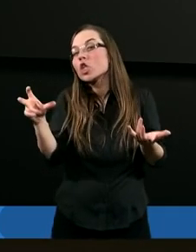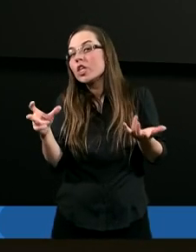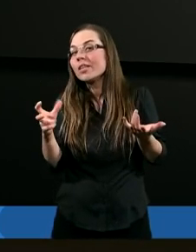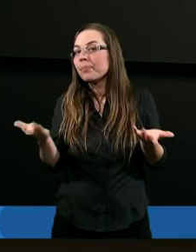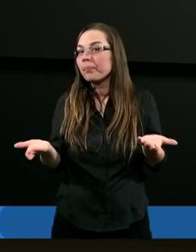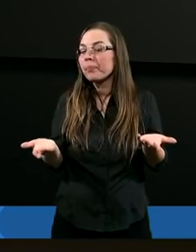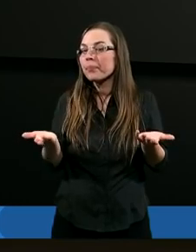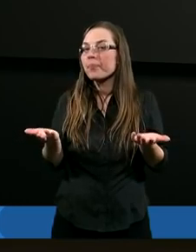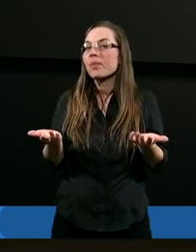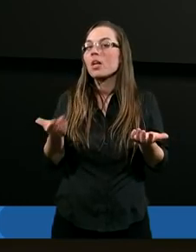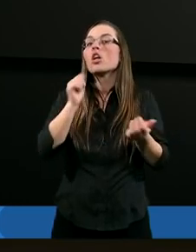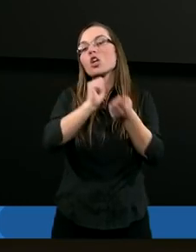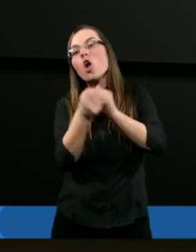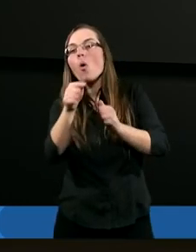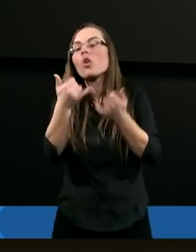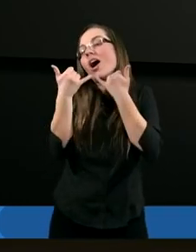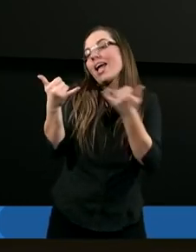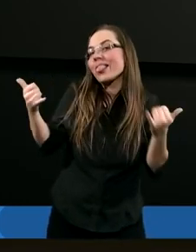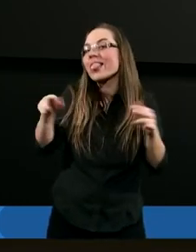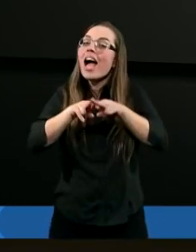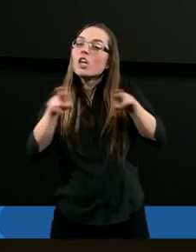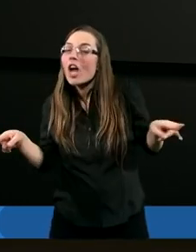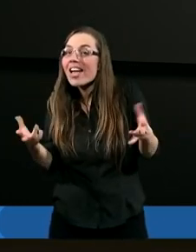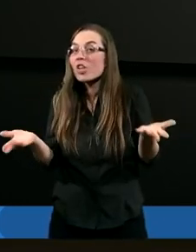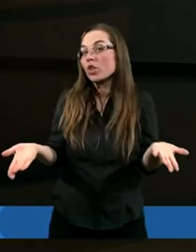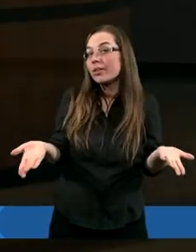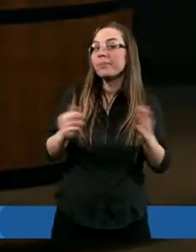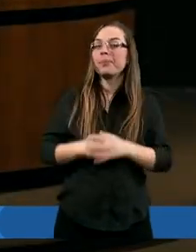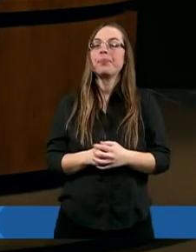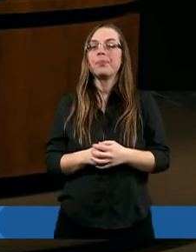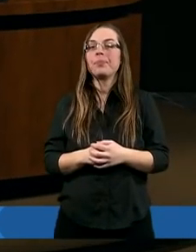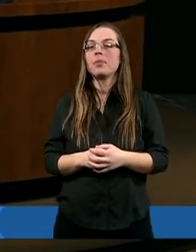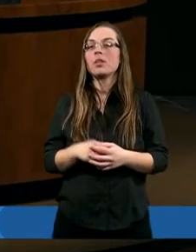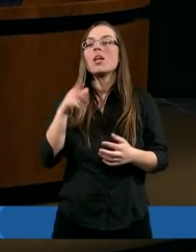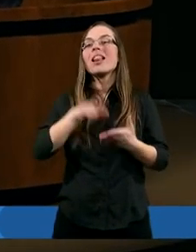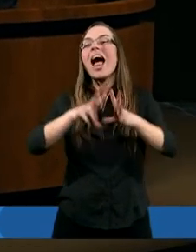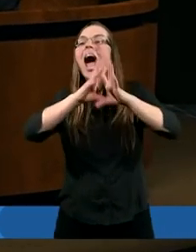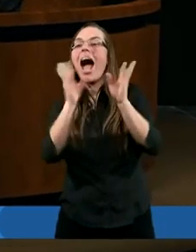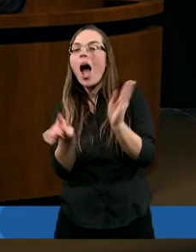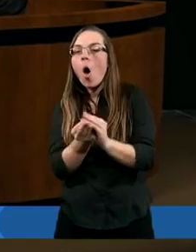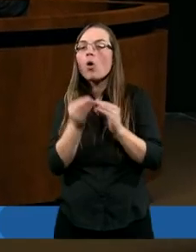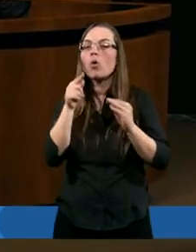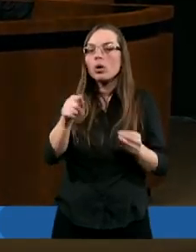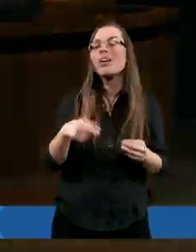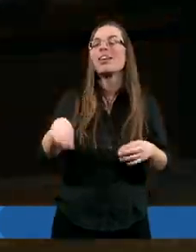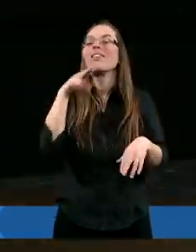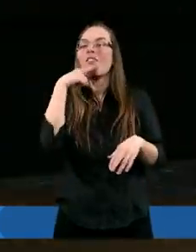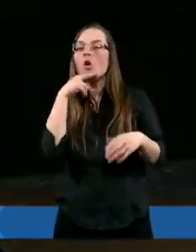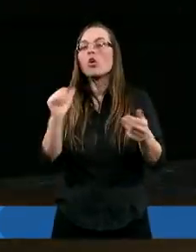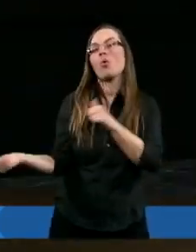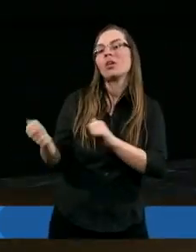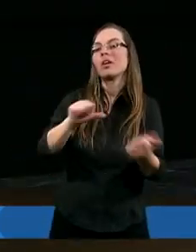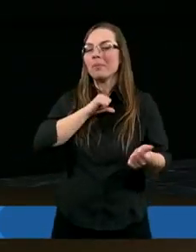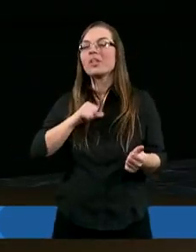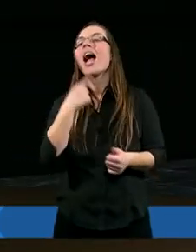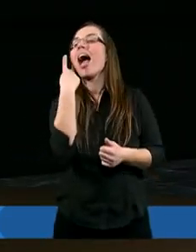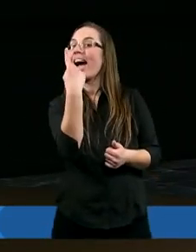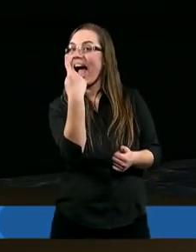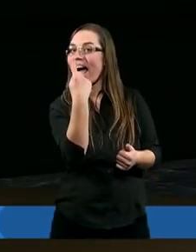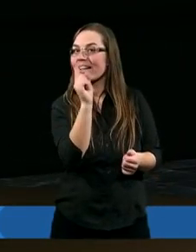czy są to inne rzeczy? Na ogół wodą chrzcimy się